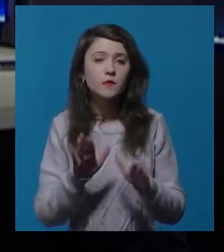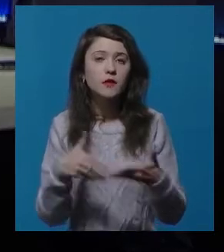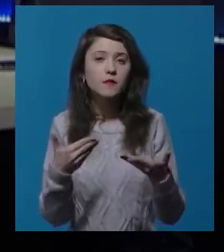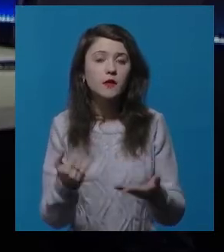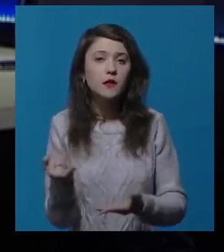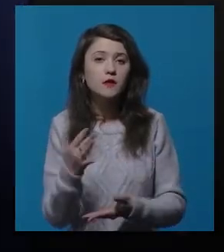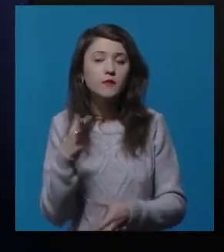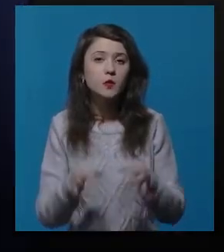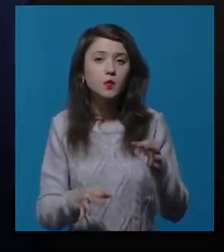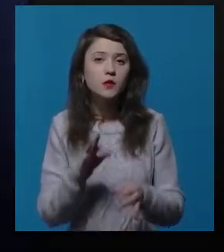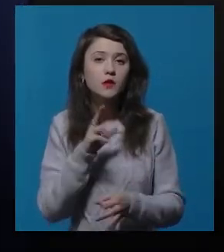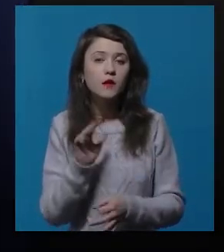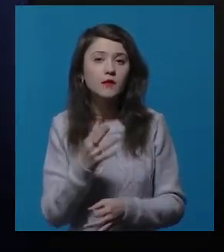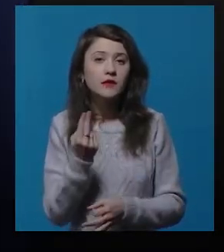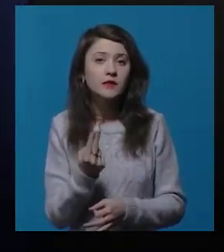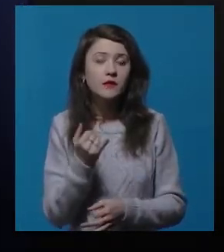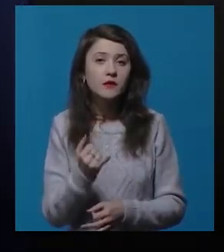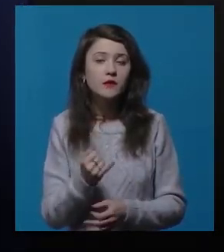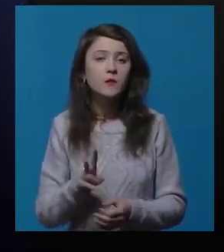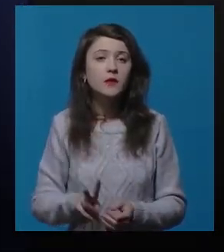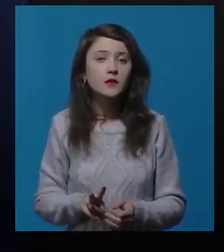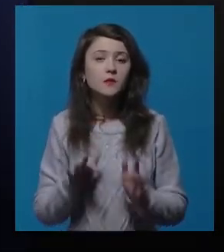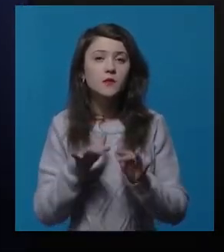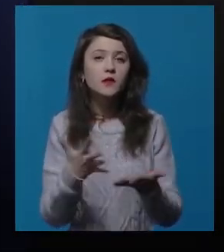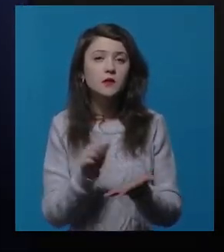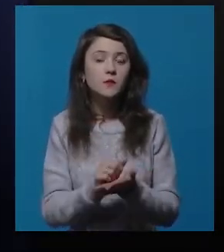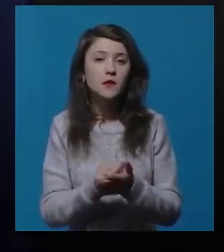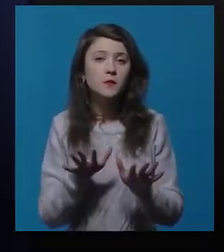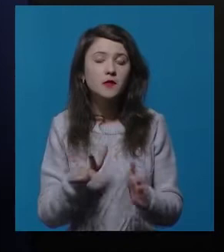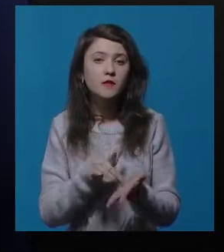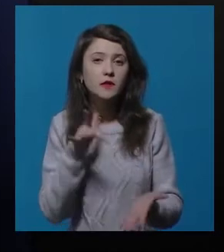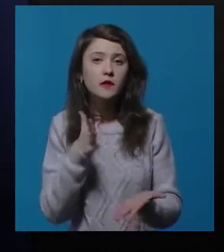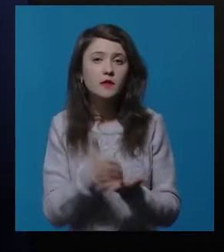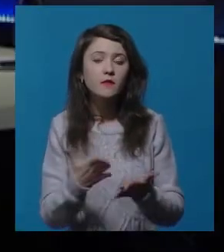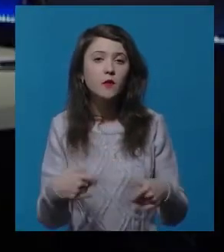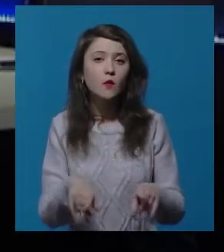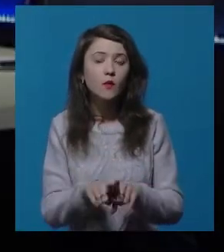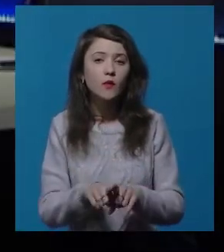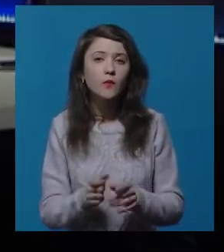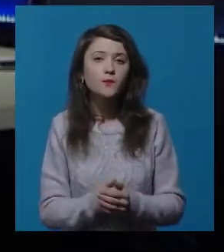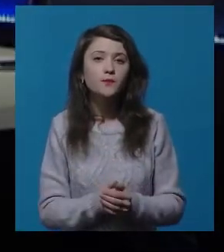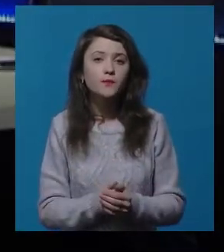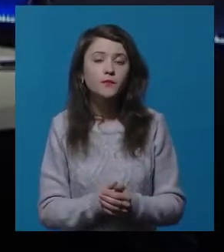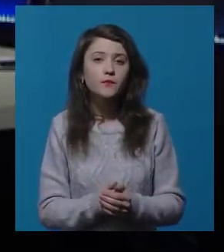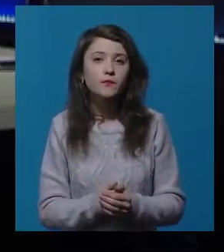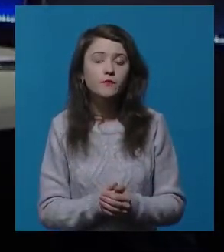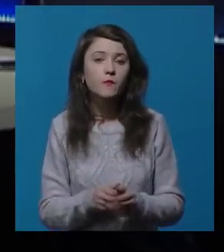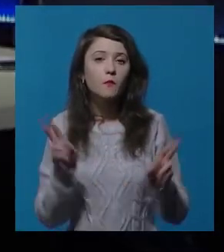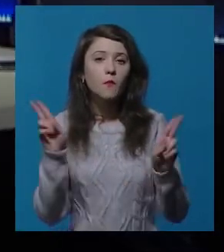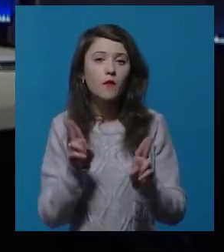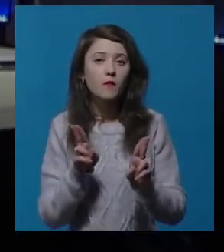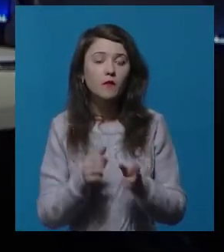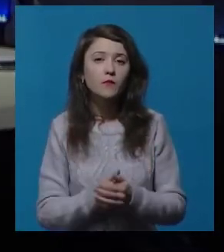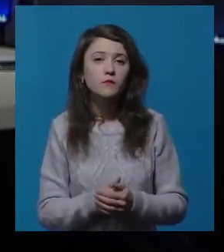інтересів судді, якраз в цивільних і адміністративних справах, що займаються місцеві центри, є такою правовою послугою, яка надається,